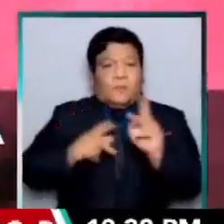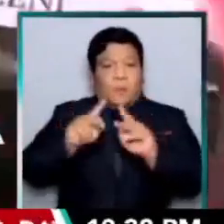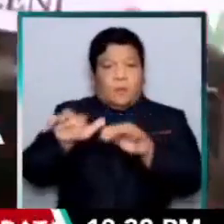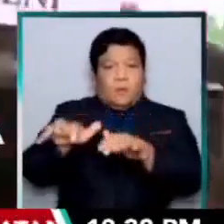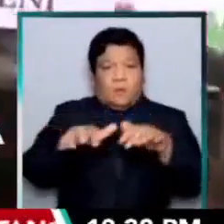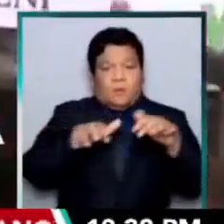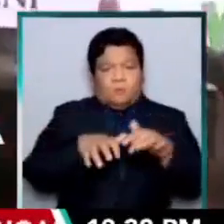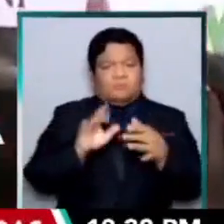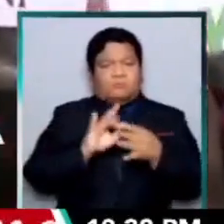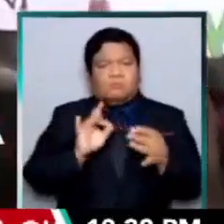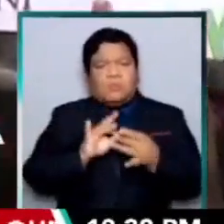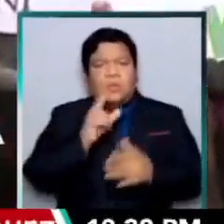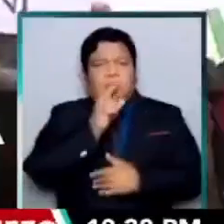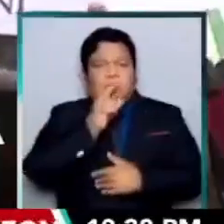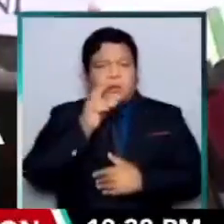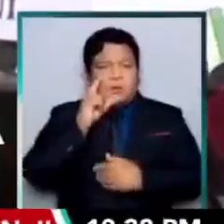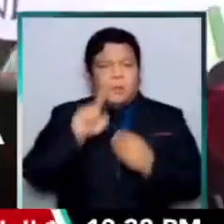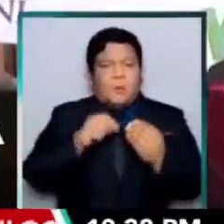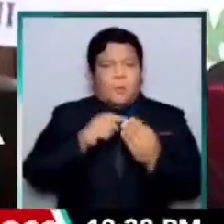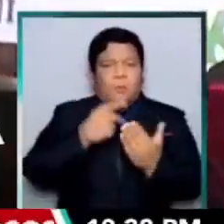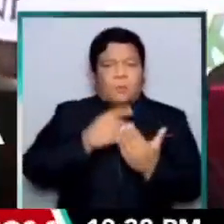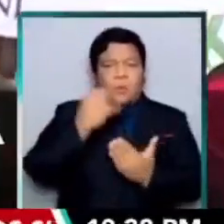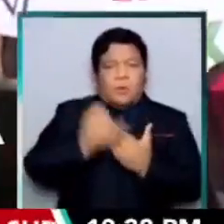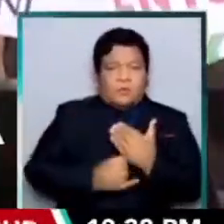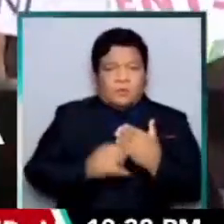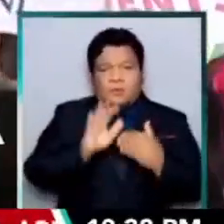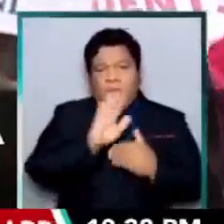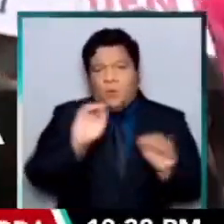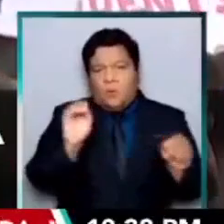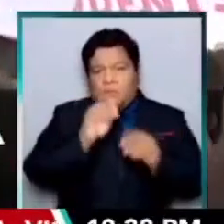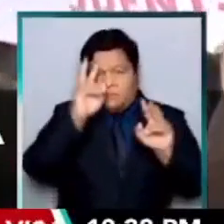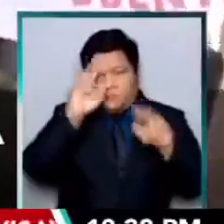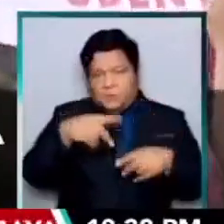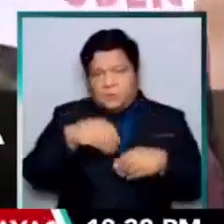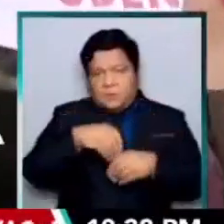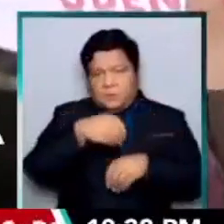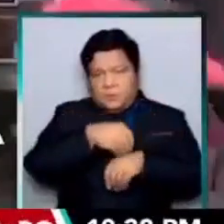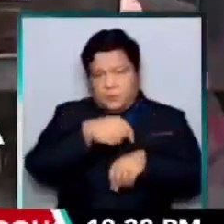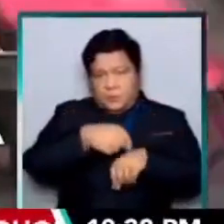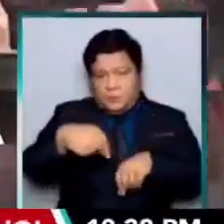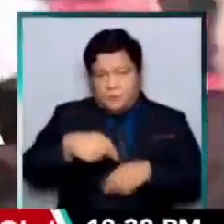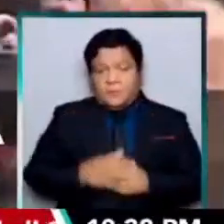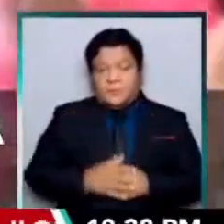proyekto ng Office of the Vice President sa Marinduque. Si Pangilinan binanggit